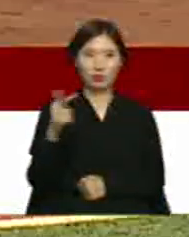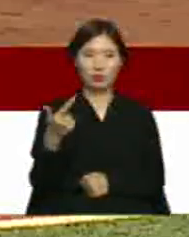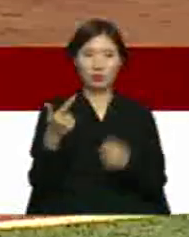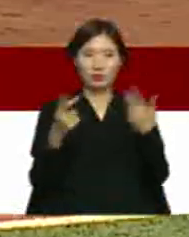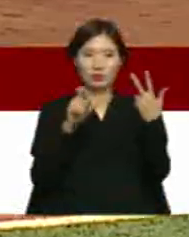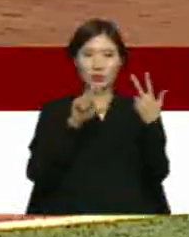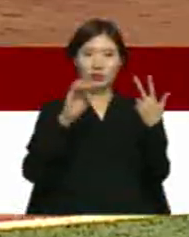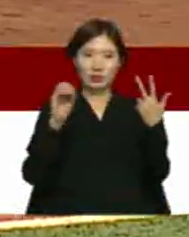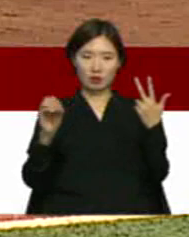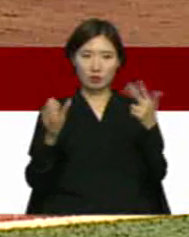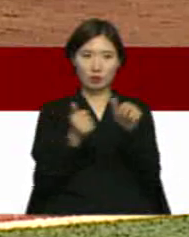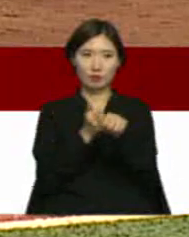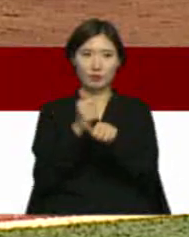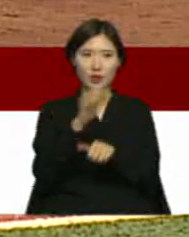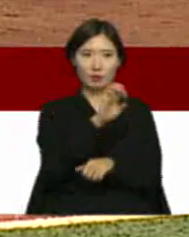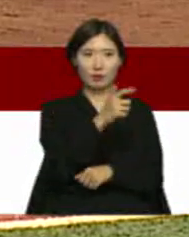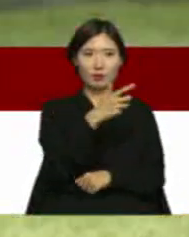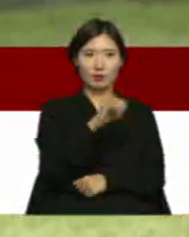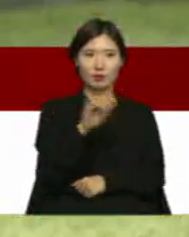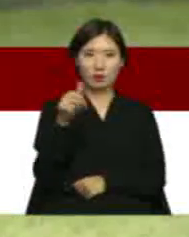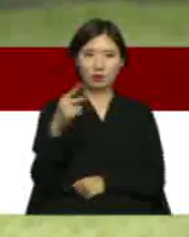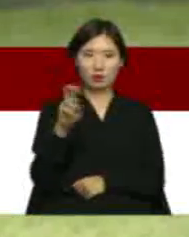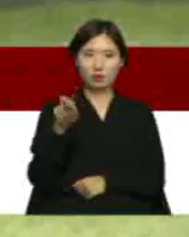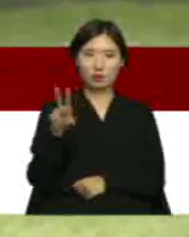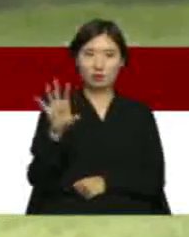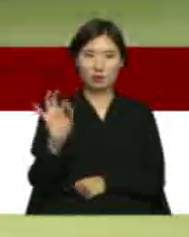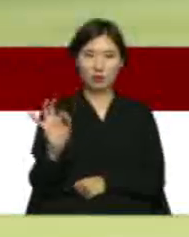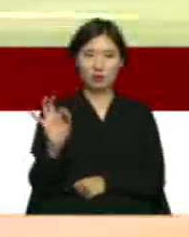0으로 도신을 이겼고, 포니와 고명의